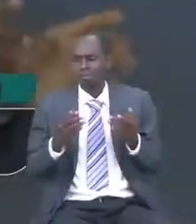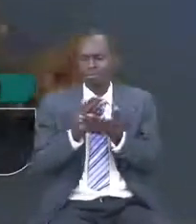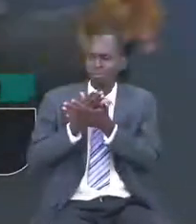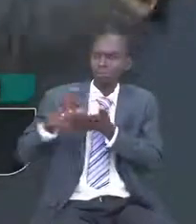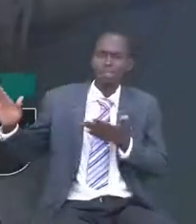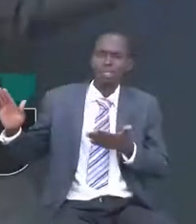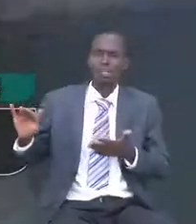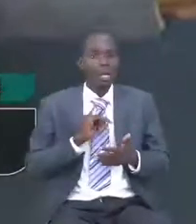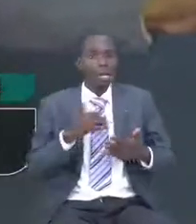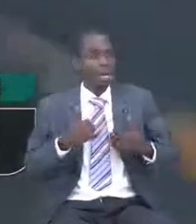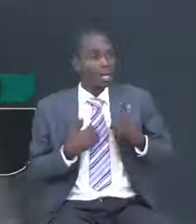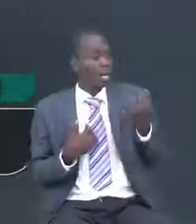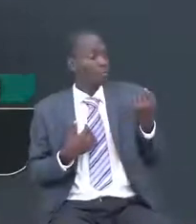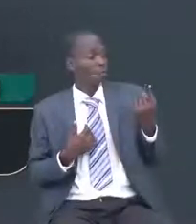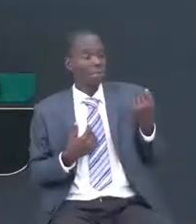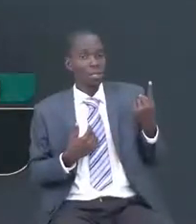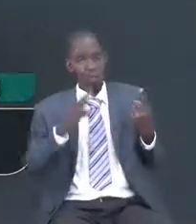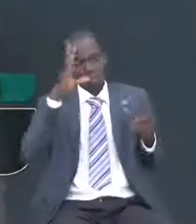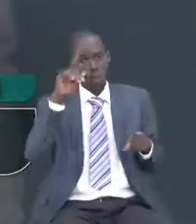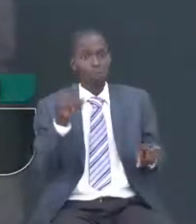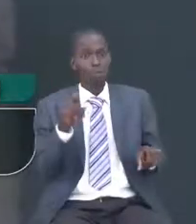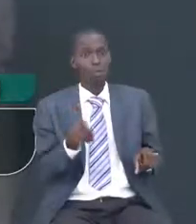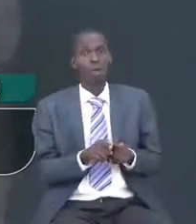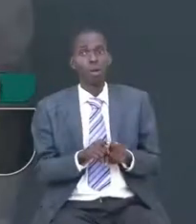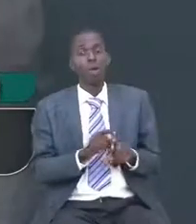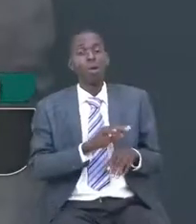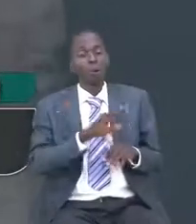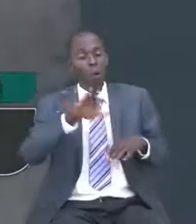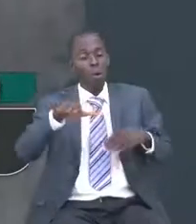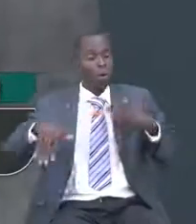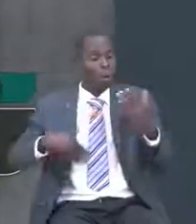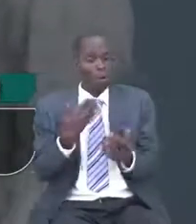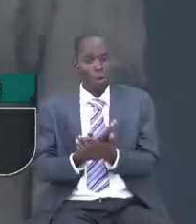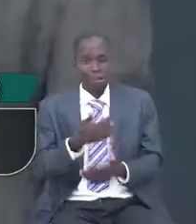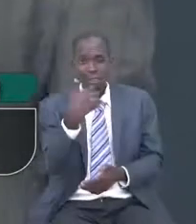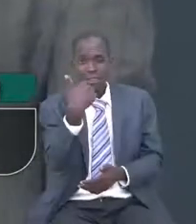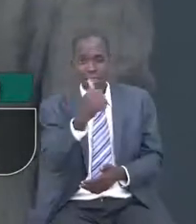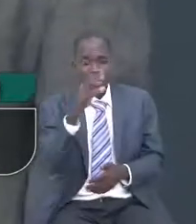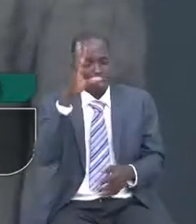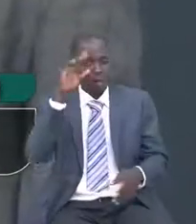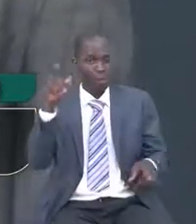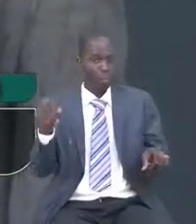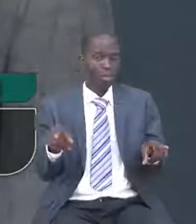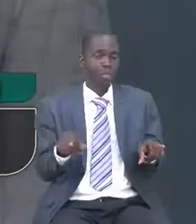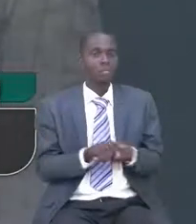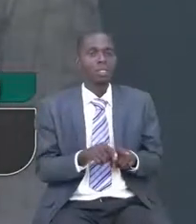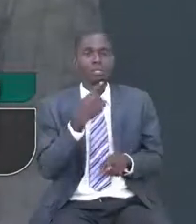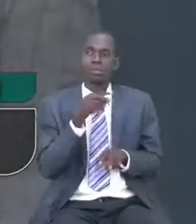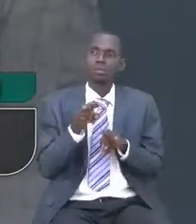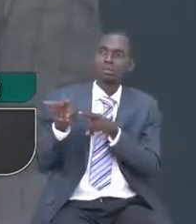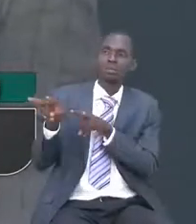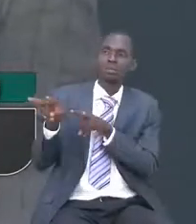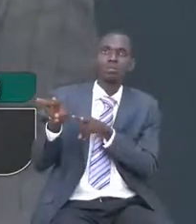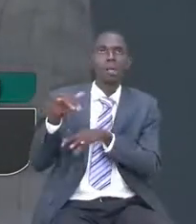vraiment 11 frères, un n'est pas disponible, tous les 10 autres, ils ont dit, voici le faisait